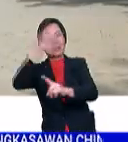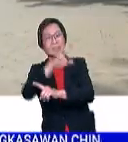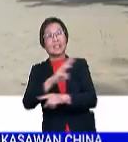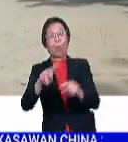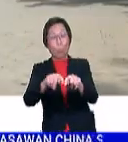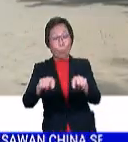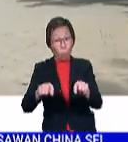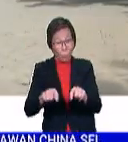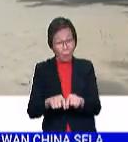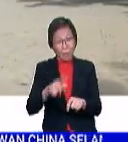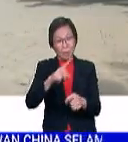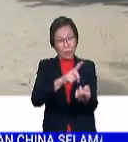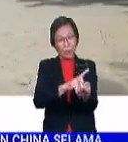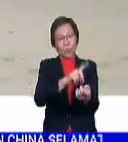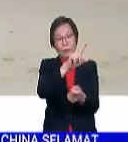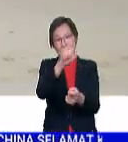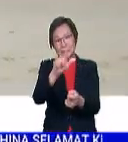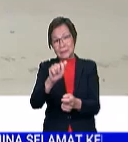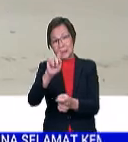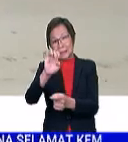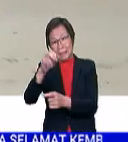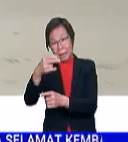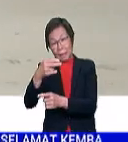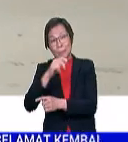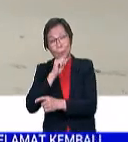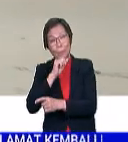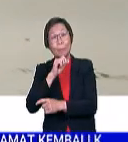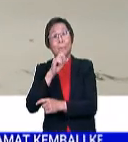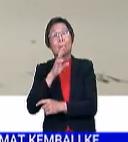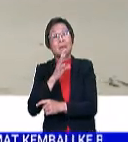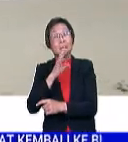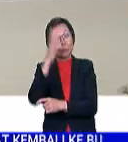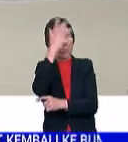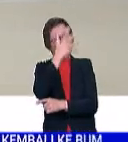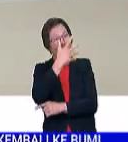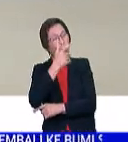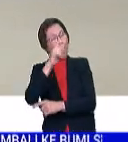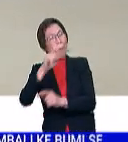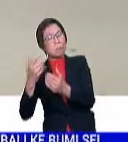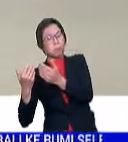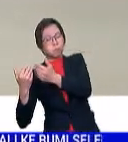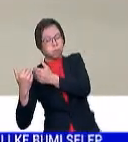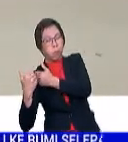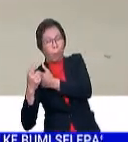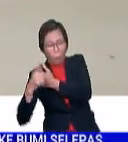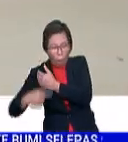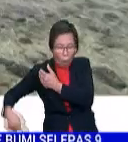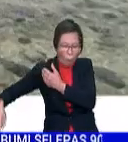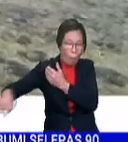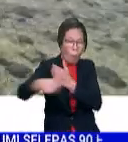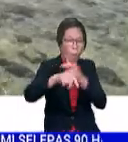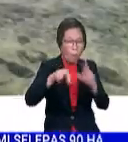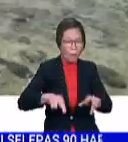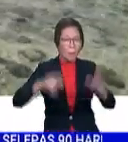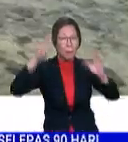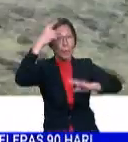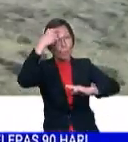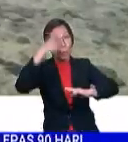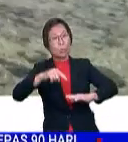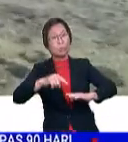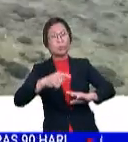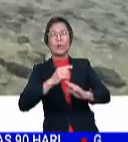wilayah, Dr. Zaliha Zainuddin berkata, keindahan ini memerlukan tanggungjawab seluruh rakyat Malaysia